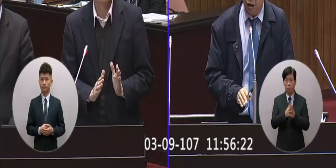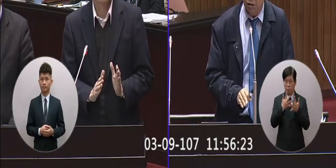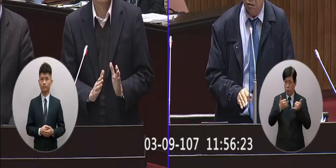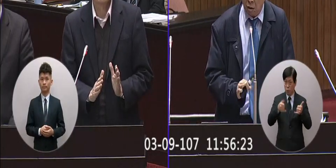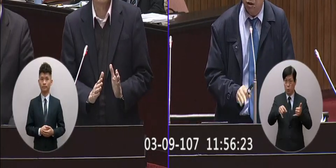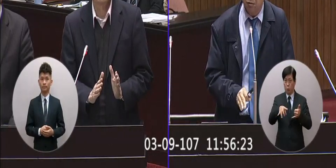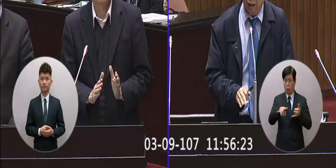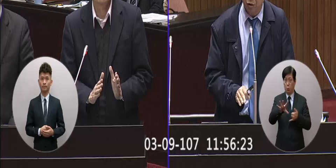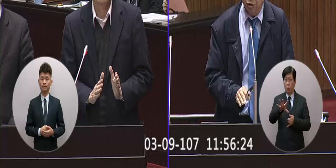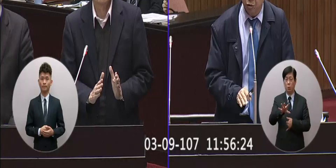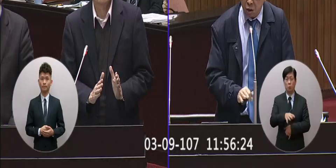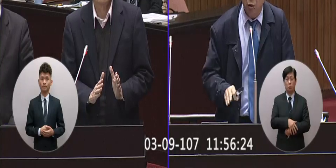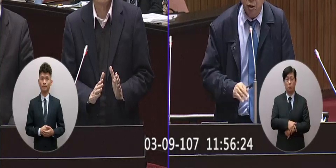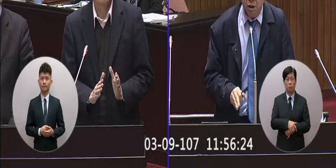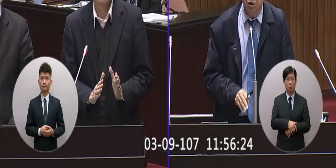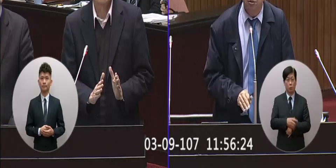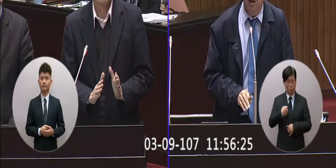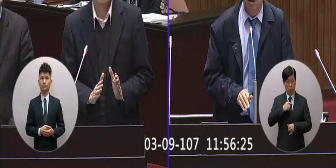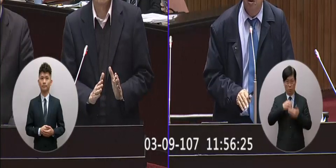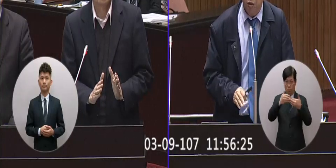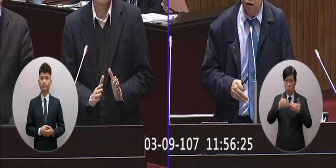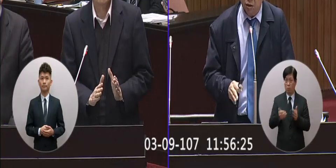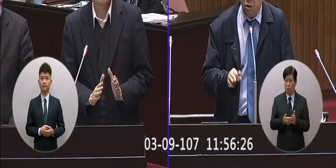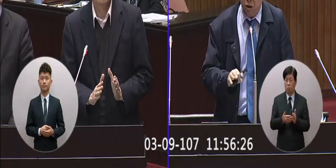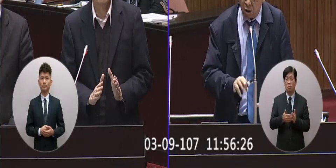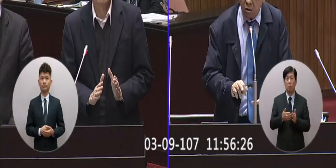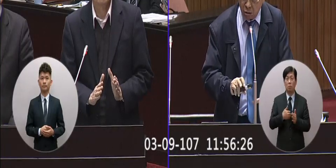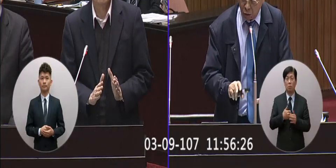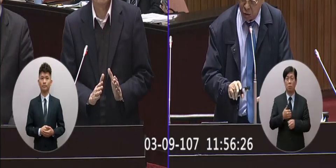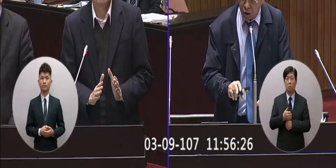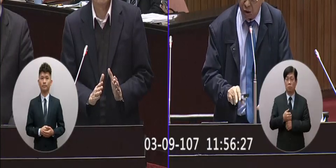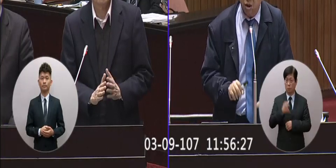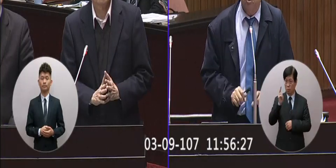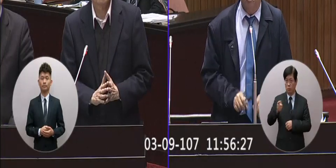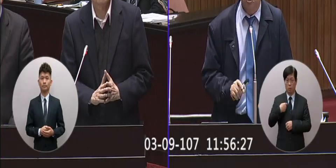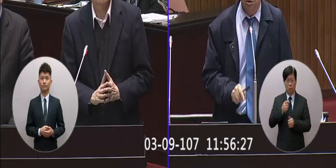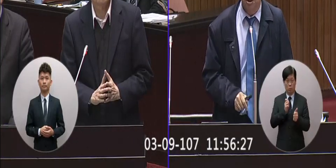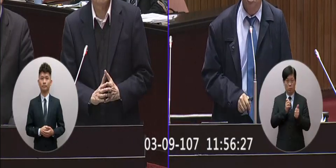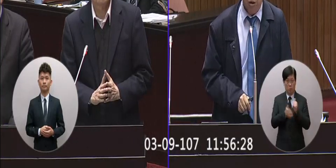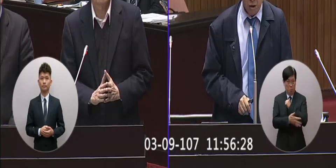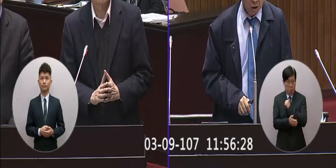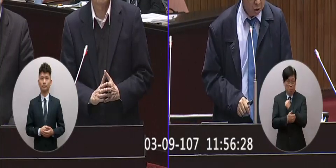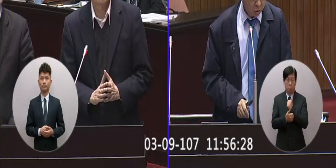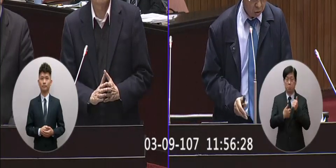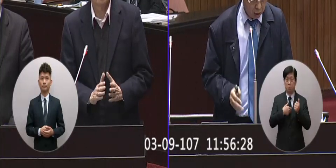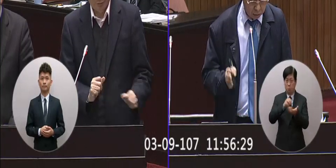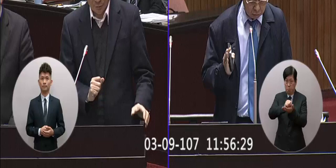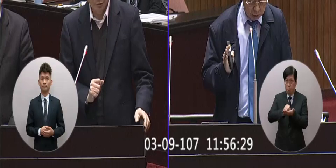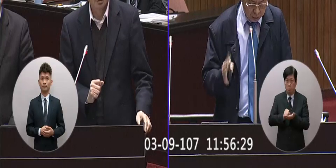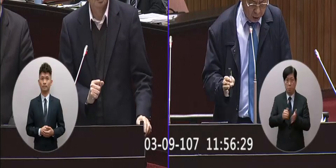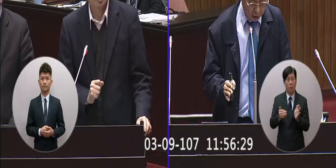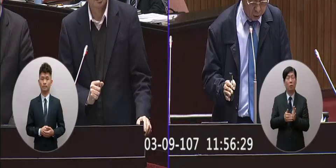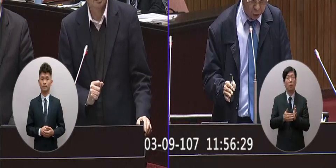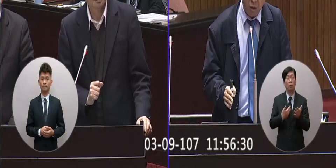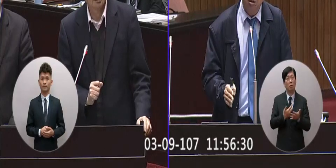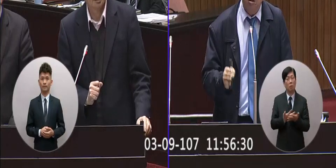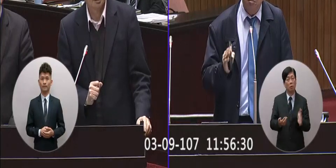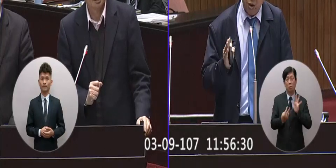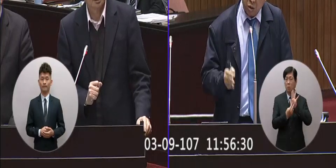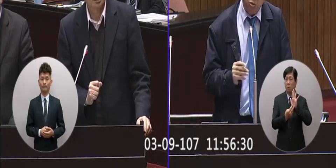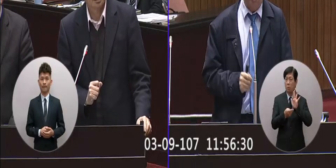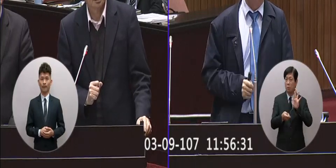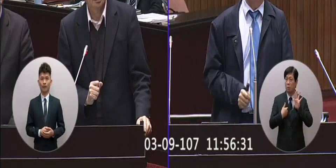网络上啊，这种已经网络上，这是我整理出来，我请助理去整理出来的数据。啊，这边啊该